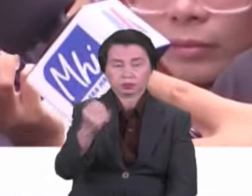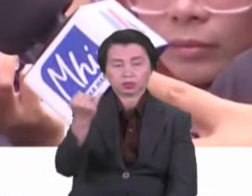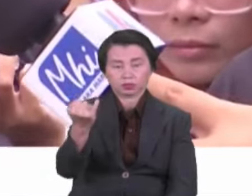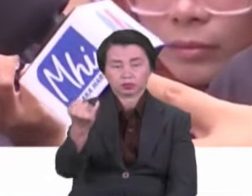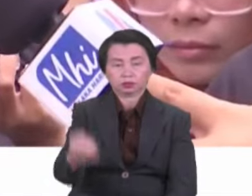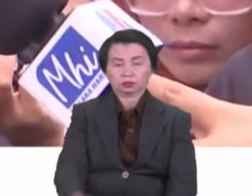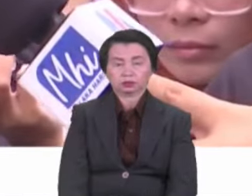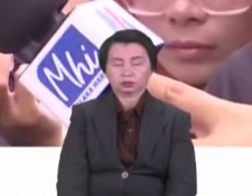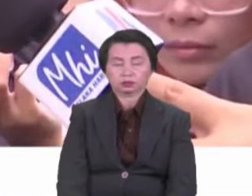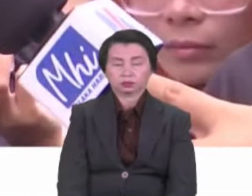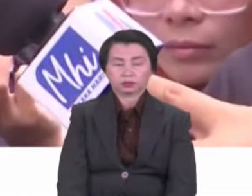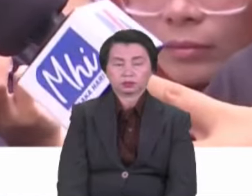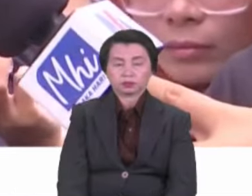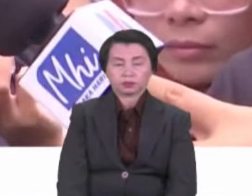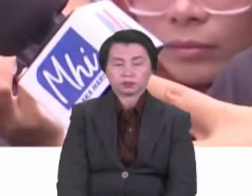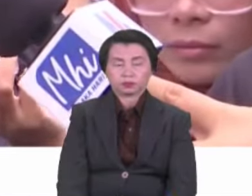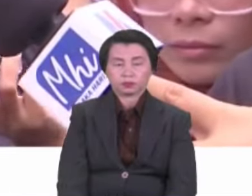Sekitar daerah...